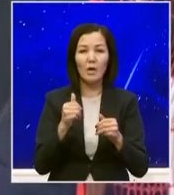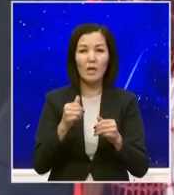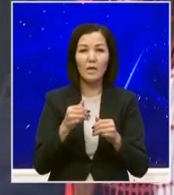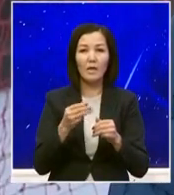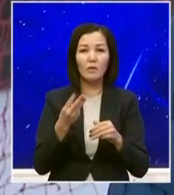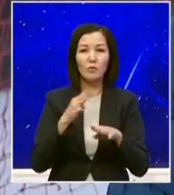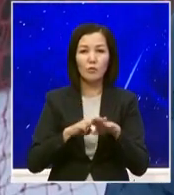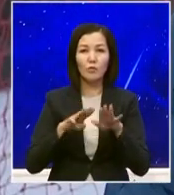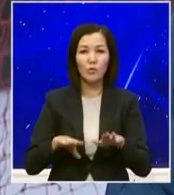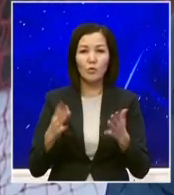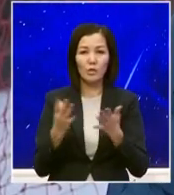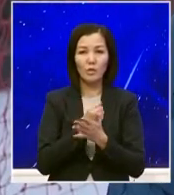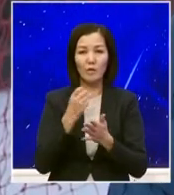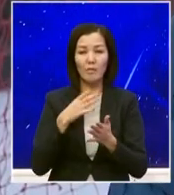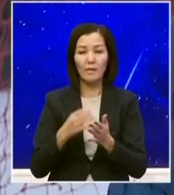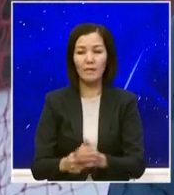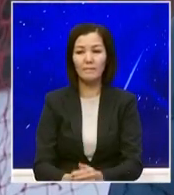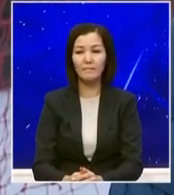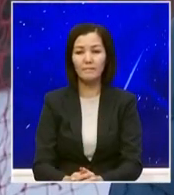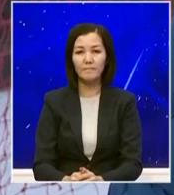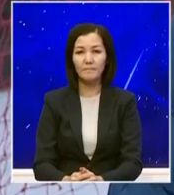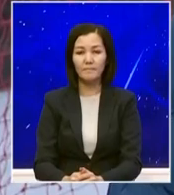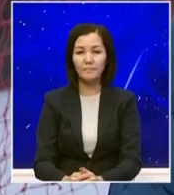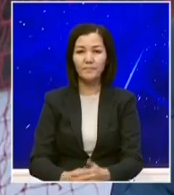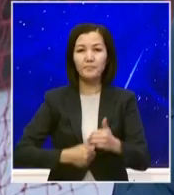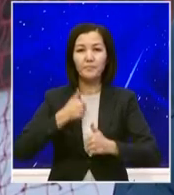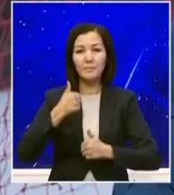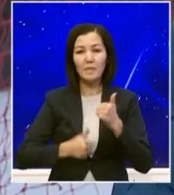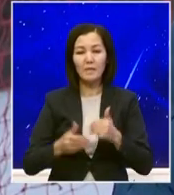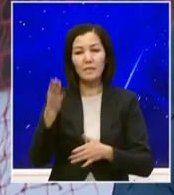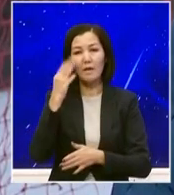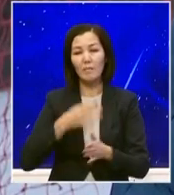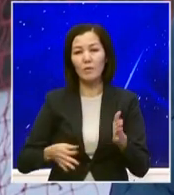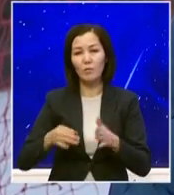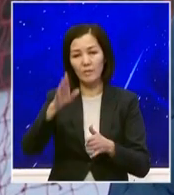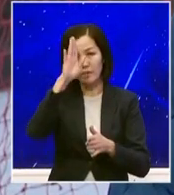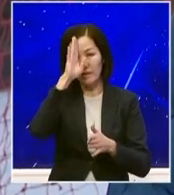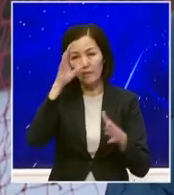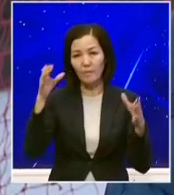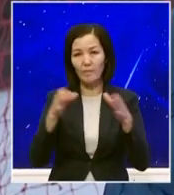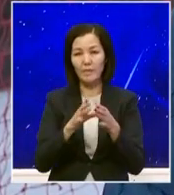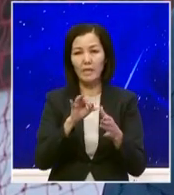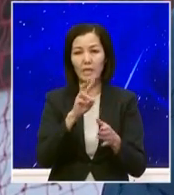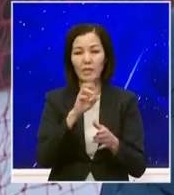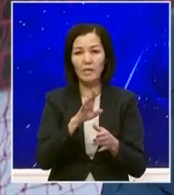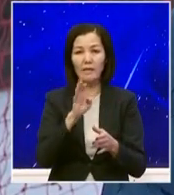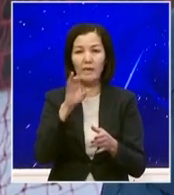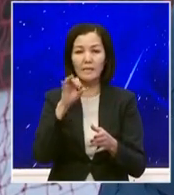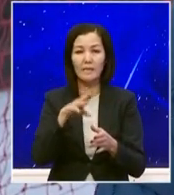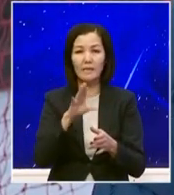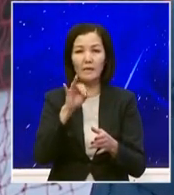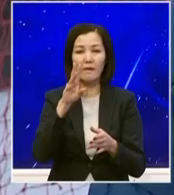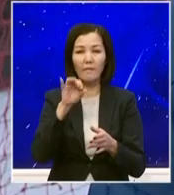қол жеткізді. От нашей области. Жарыс Алматы облысының ерлер құрамасын Асет Дүйсенов, Ержанат Қуандық, Иван Ручев